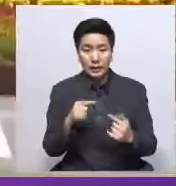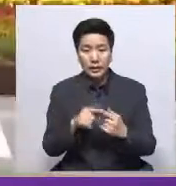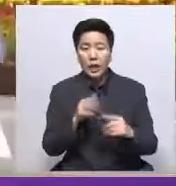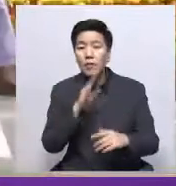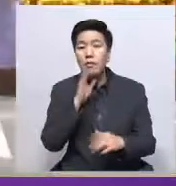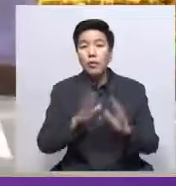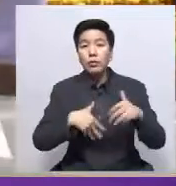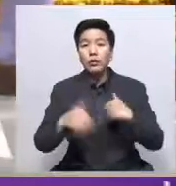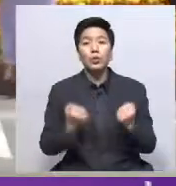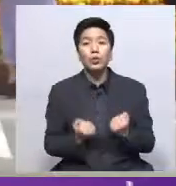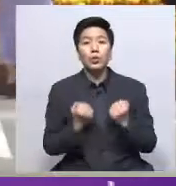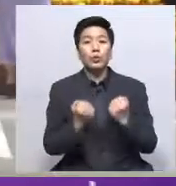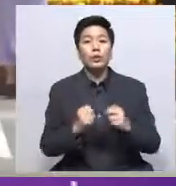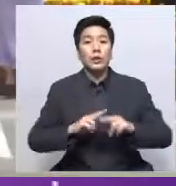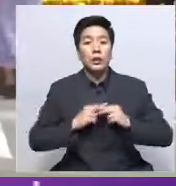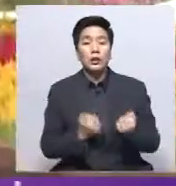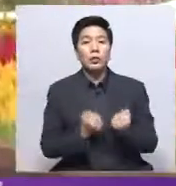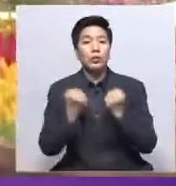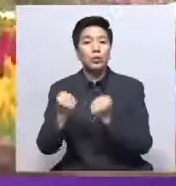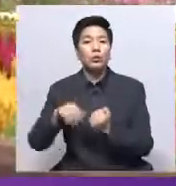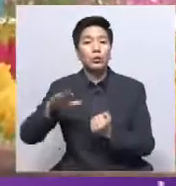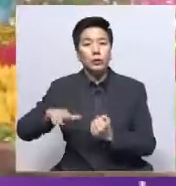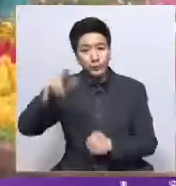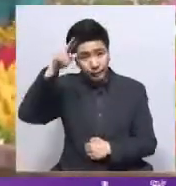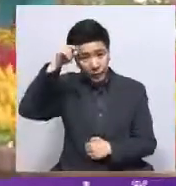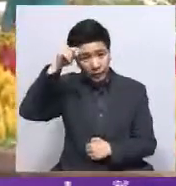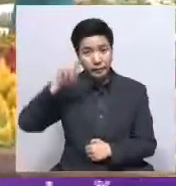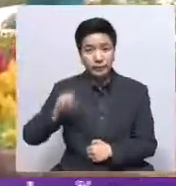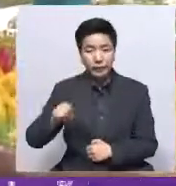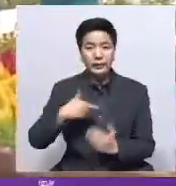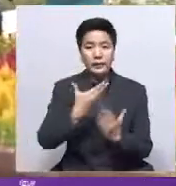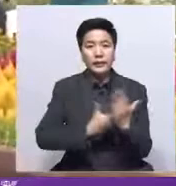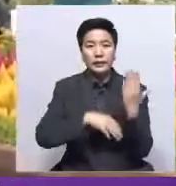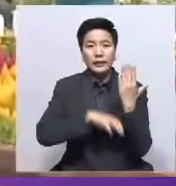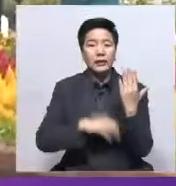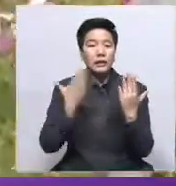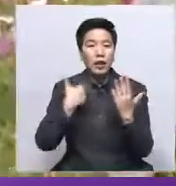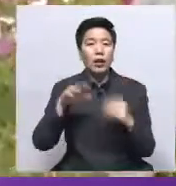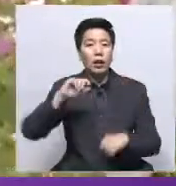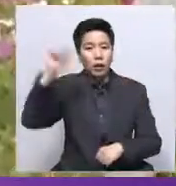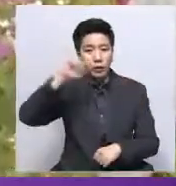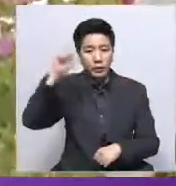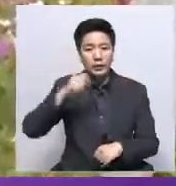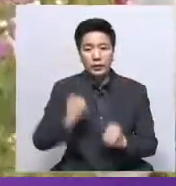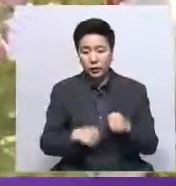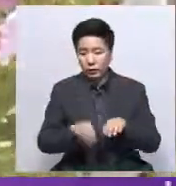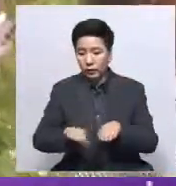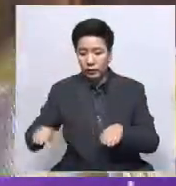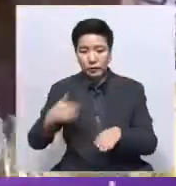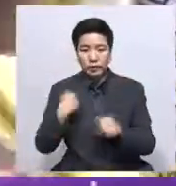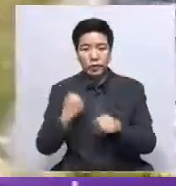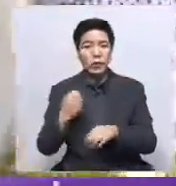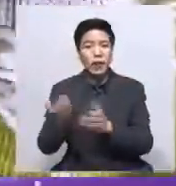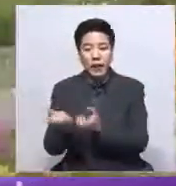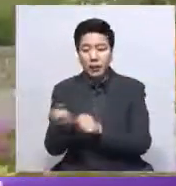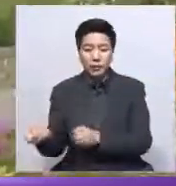หากประชาชนนำรถมาเองสามารถนำไปจอดได้ที่สนามม้านางเลิ้งกองสลากเก่าและสนามหลวงทางด้านทิศเหนือโดยจะมีรถชัตเติ้ลบั